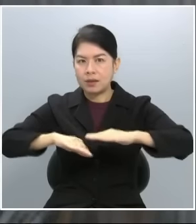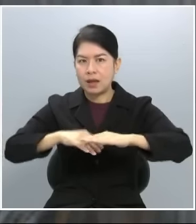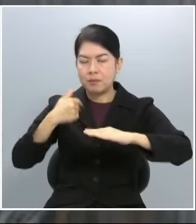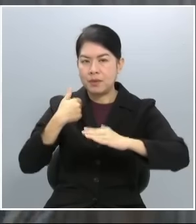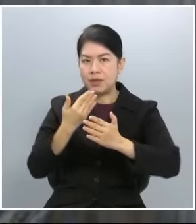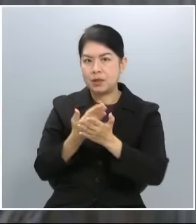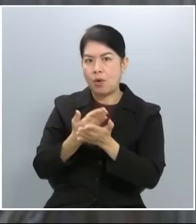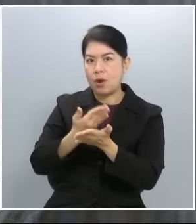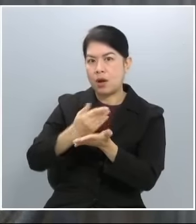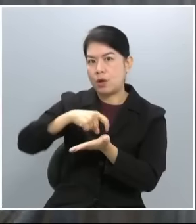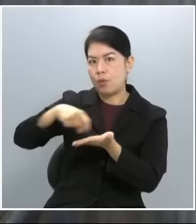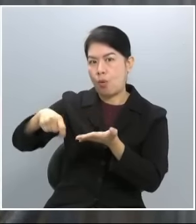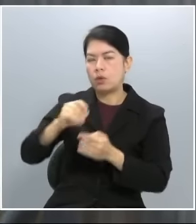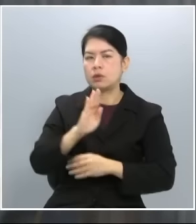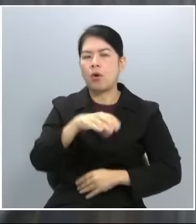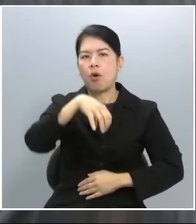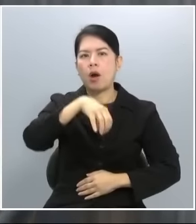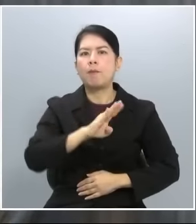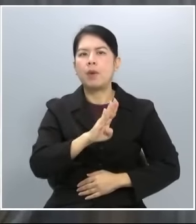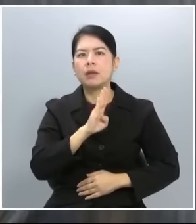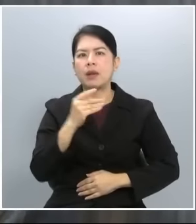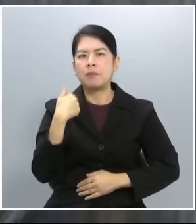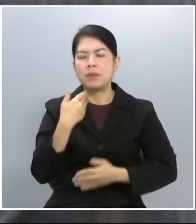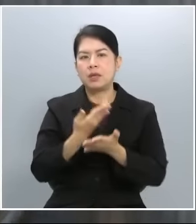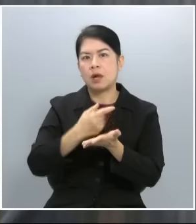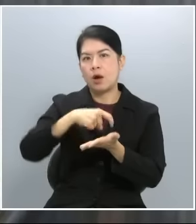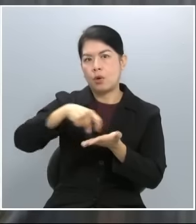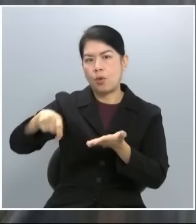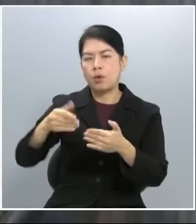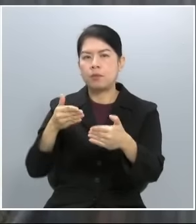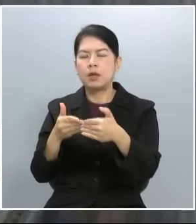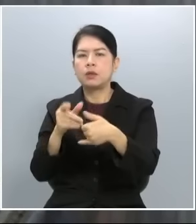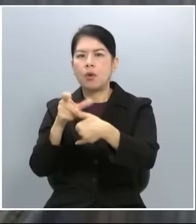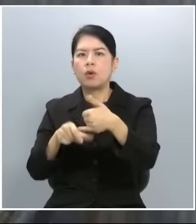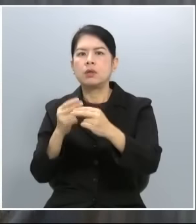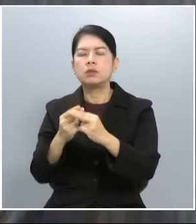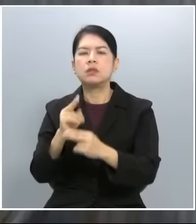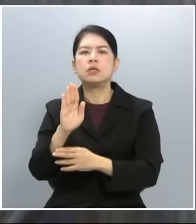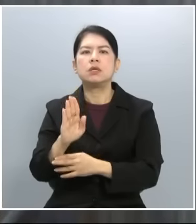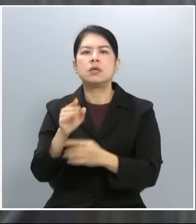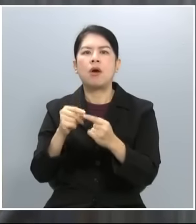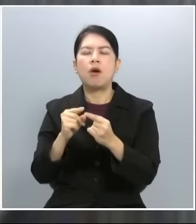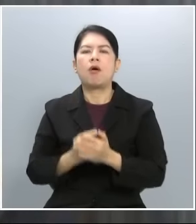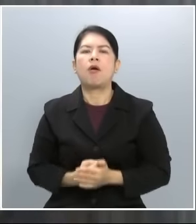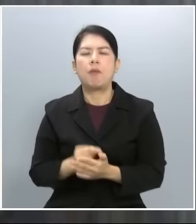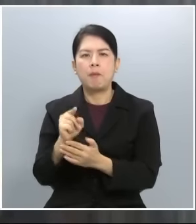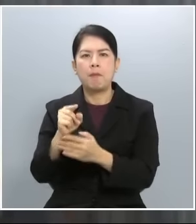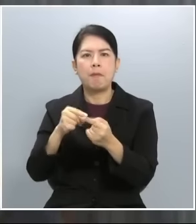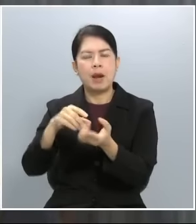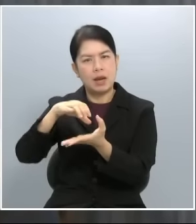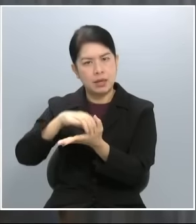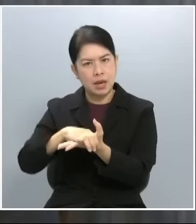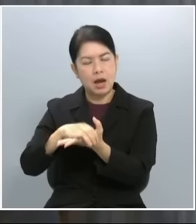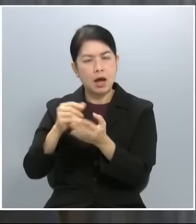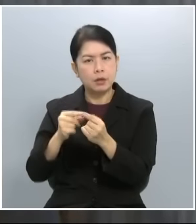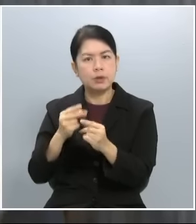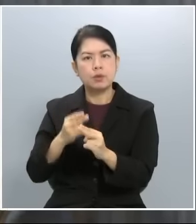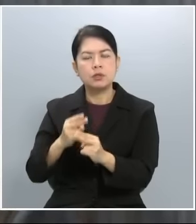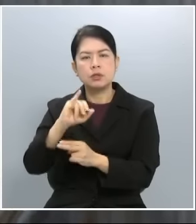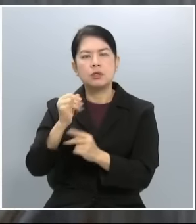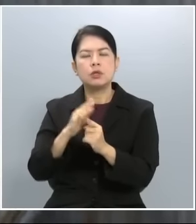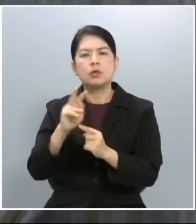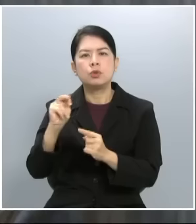างหุ้นส่วนจำกัดออกไปที่บัญชีชื่อของภรรยาคือคุณจูน400กว่าครั้ง ค่ะ ซึ่งในมุมของ